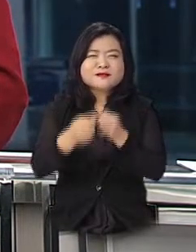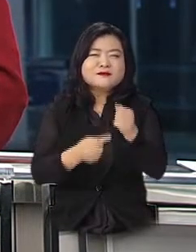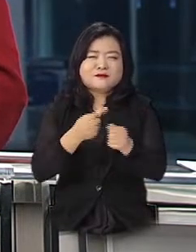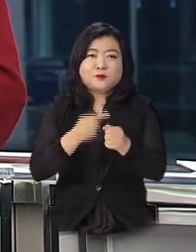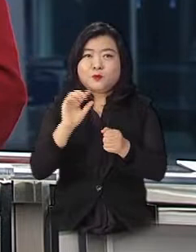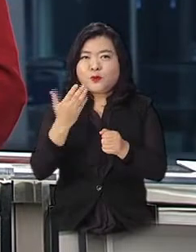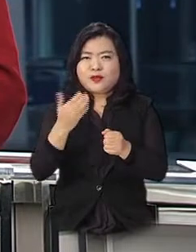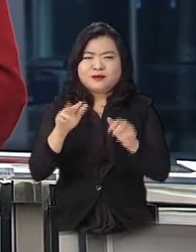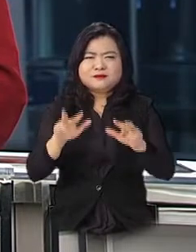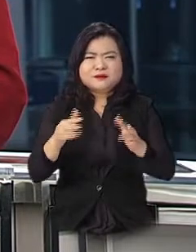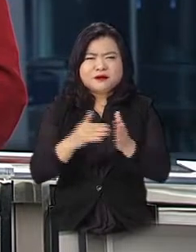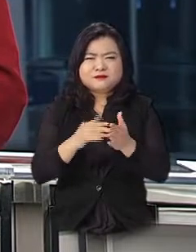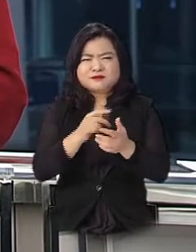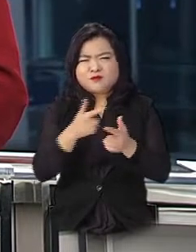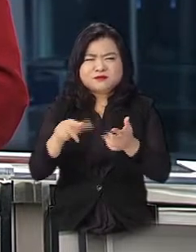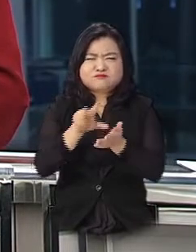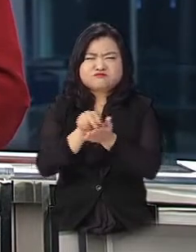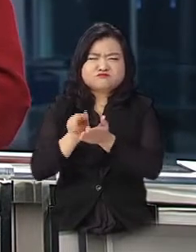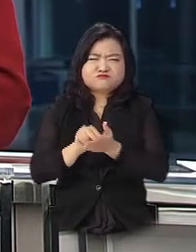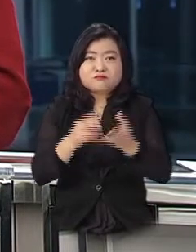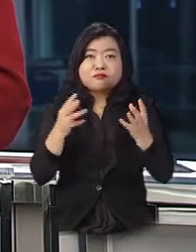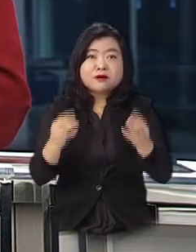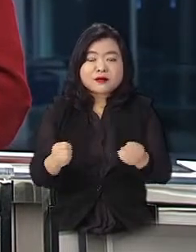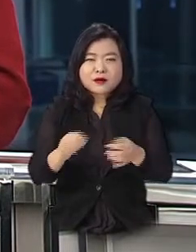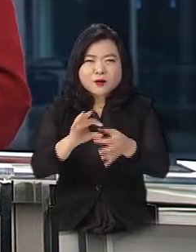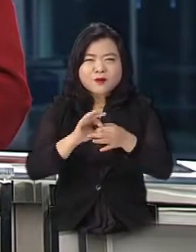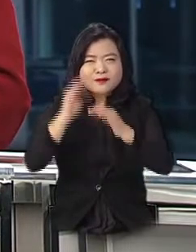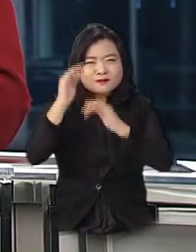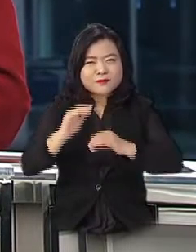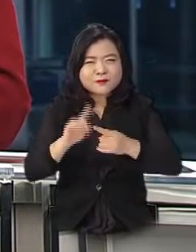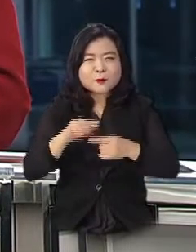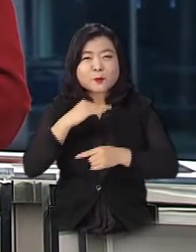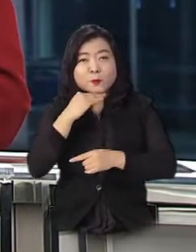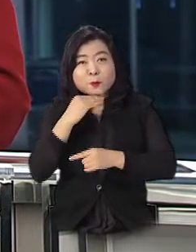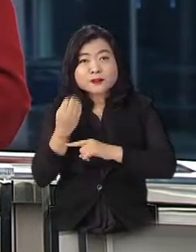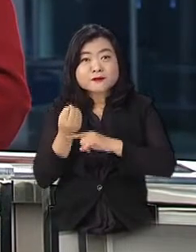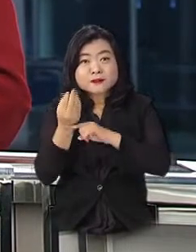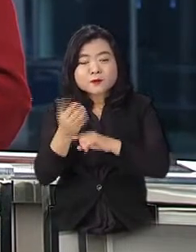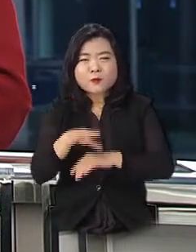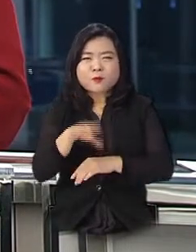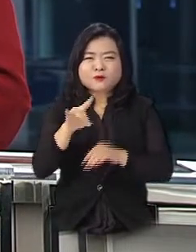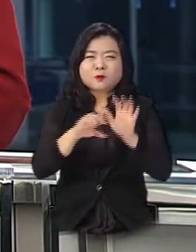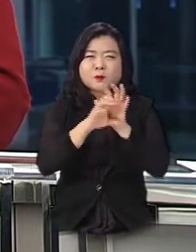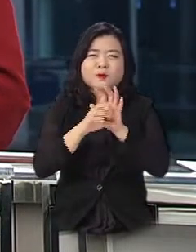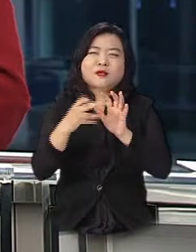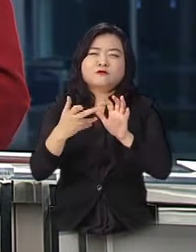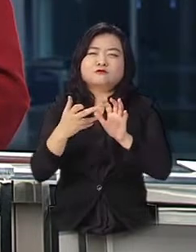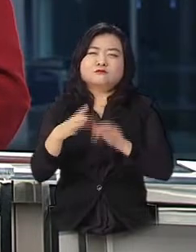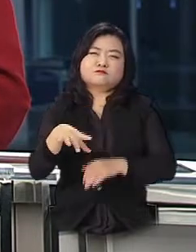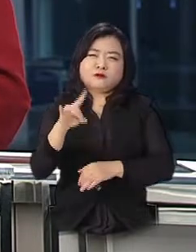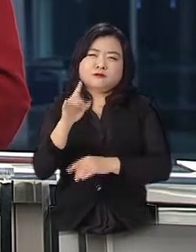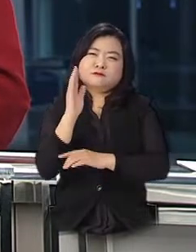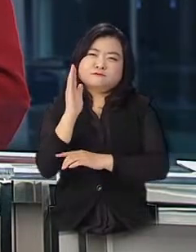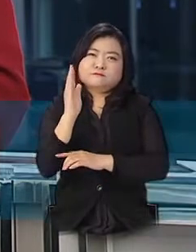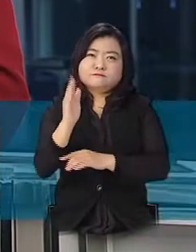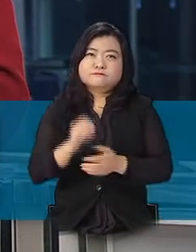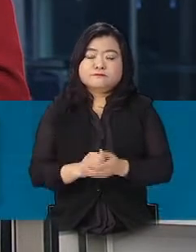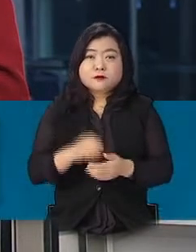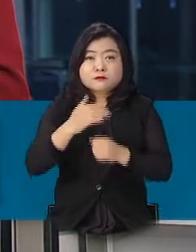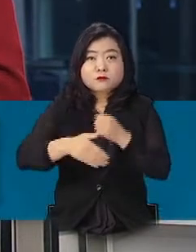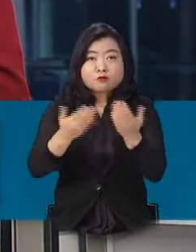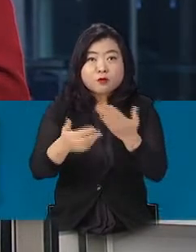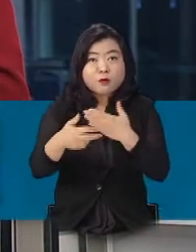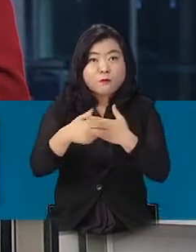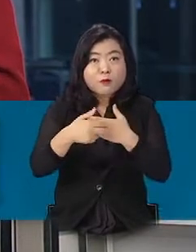지났습니다. 그동안 참 많은 일이 있었는데요. 관련 내용은 잠시 후 전해드리고 먼저 코로나19 소식입니다. 대구에서